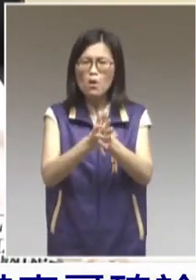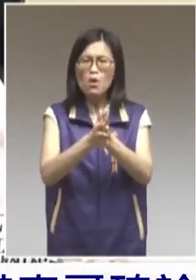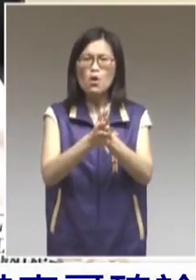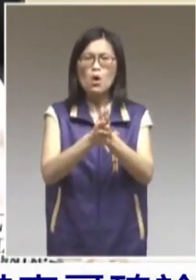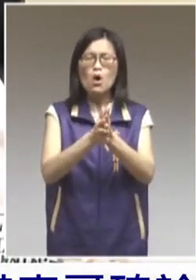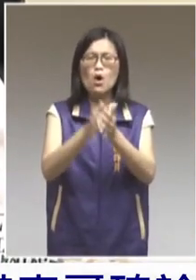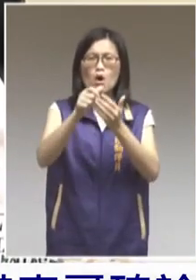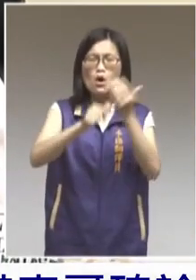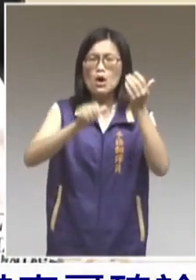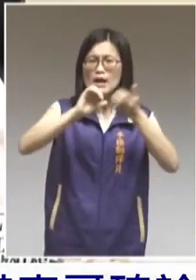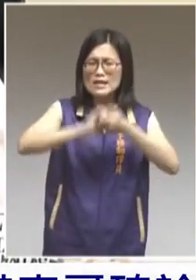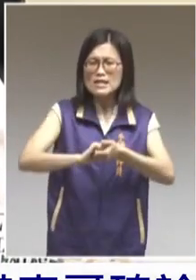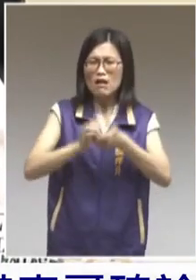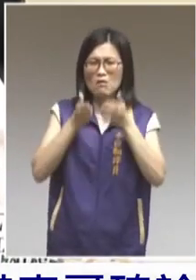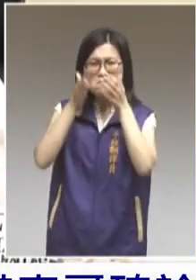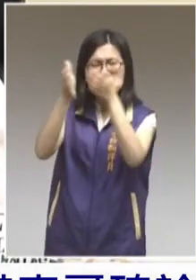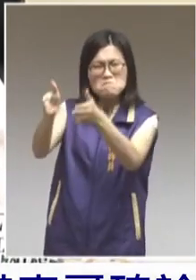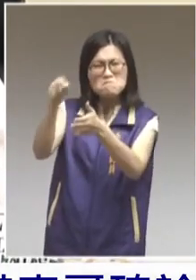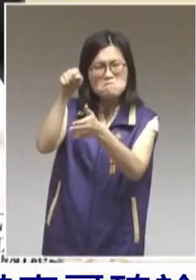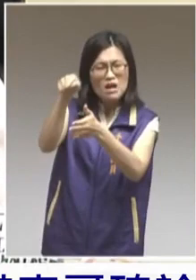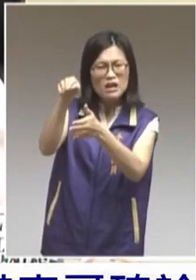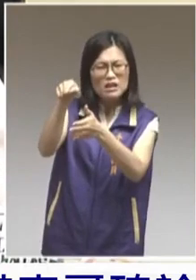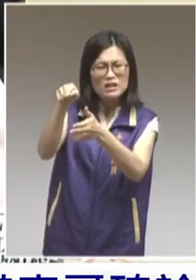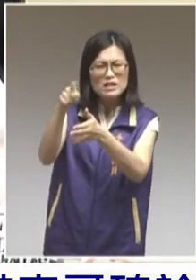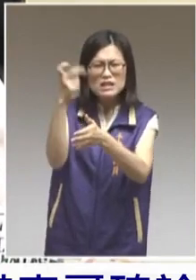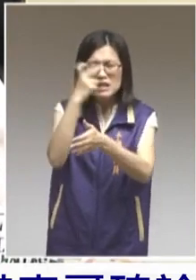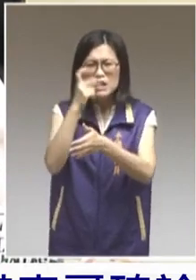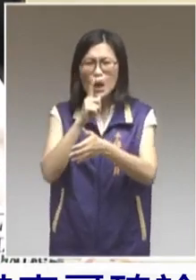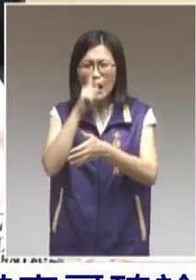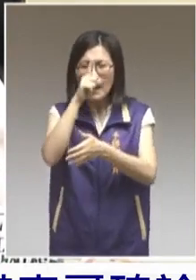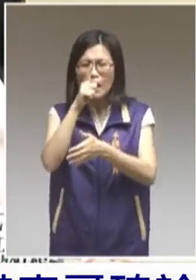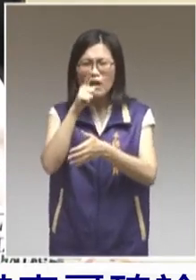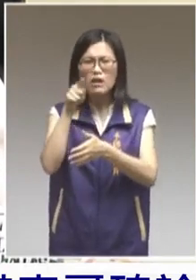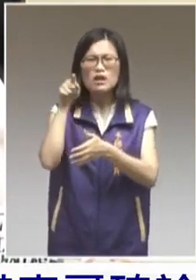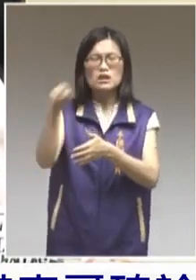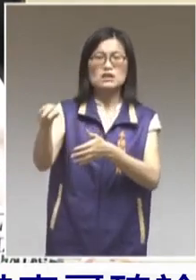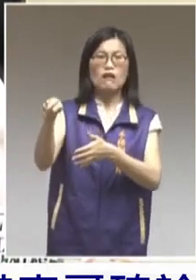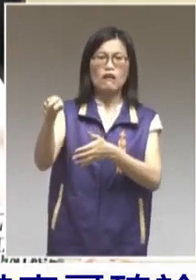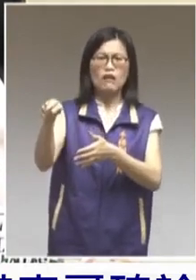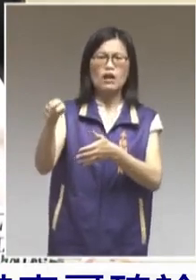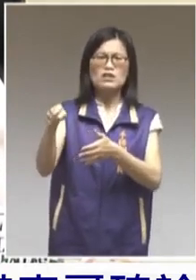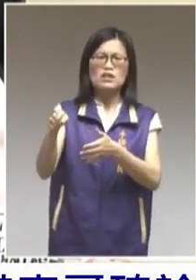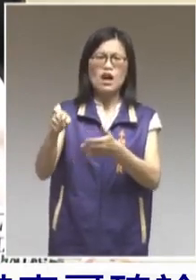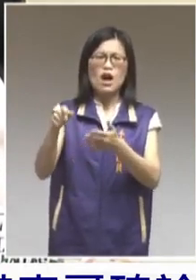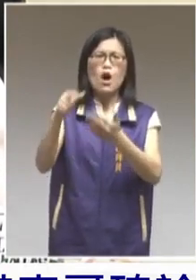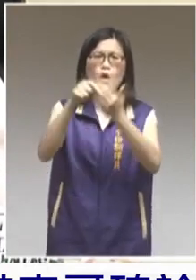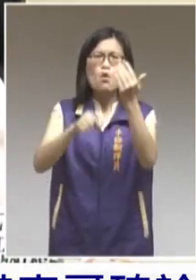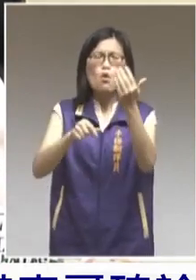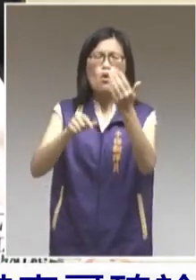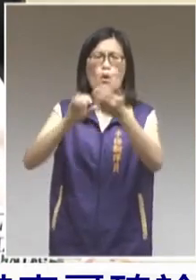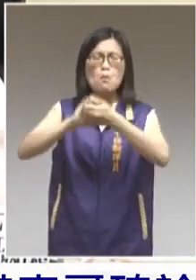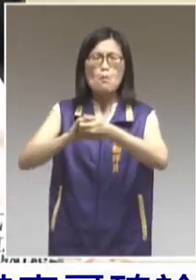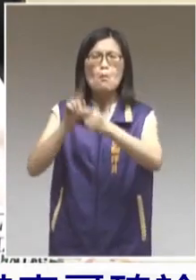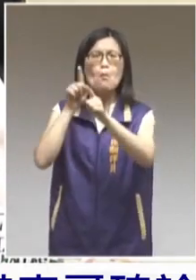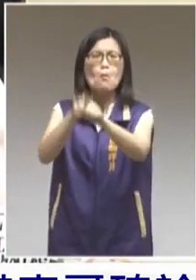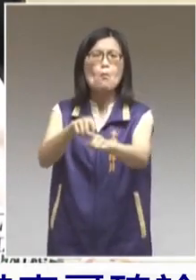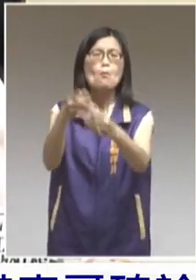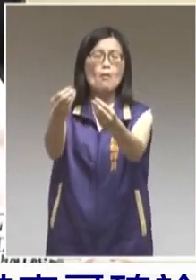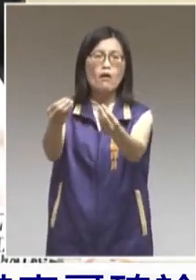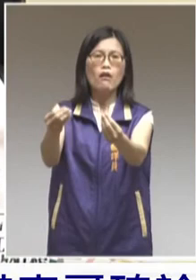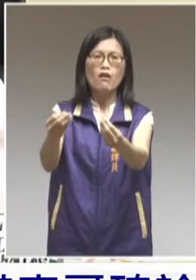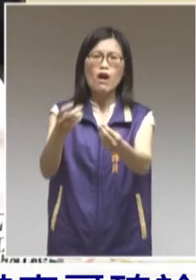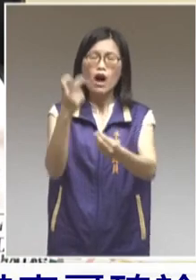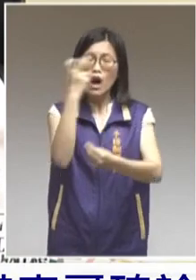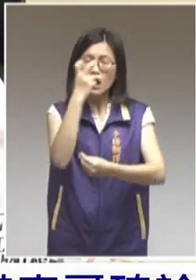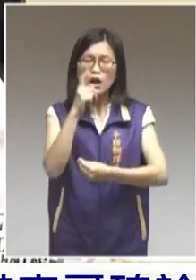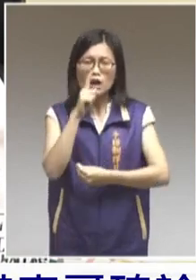于这位个案的一个裁检是基于他未依规定完成必要的